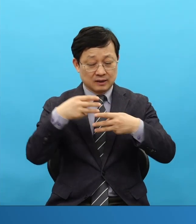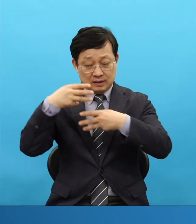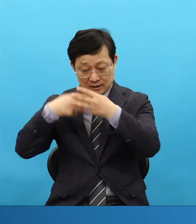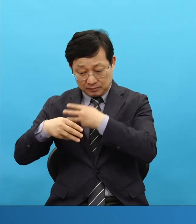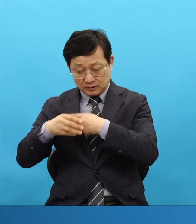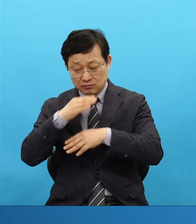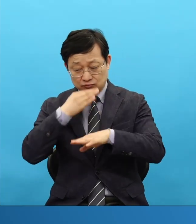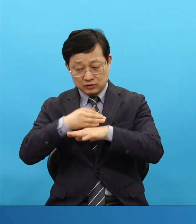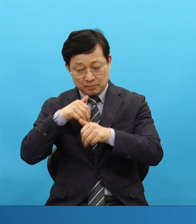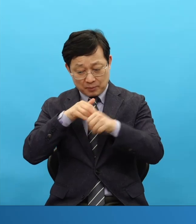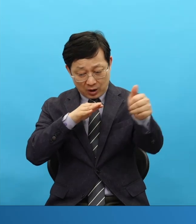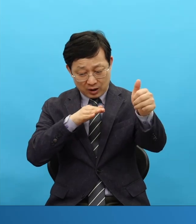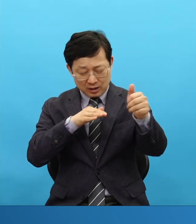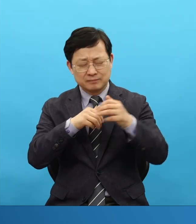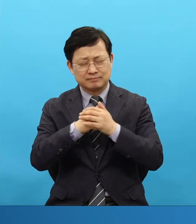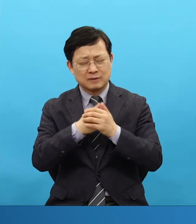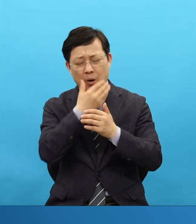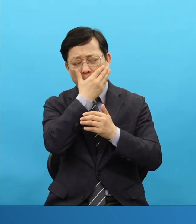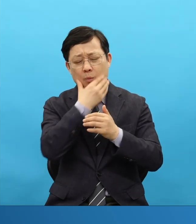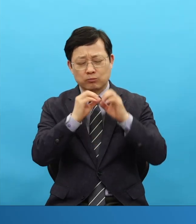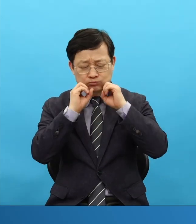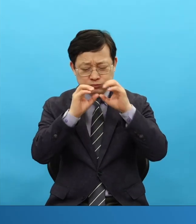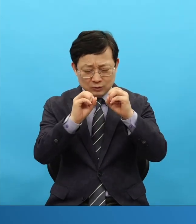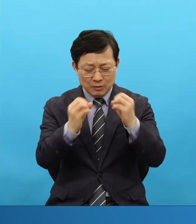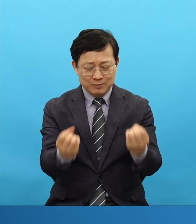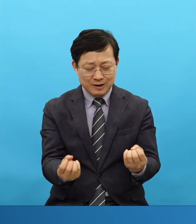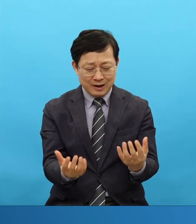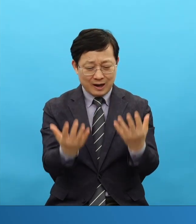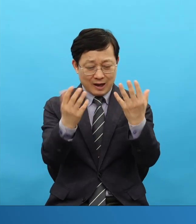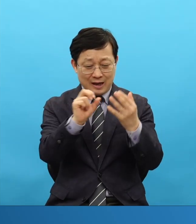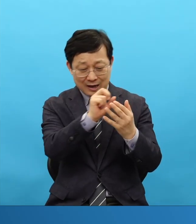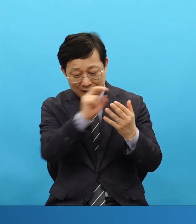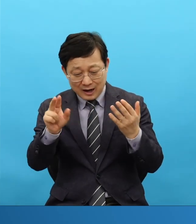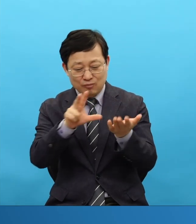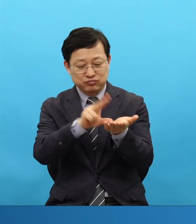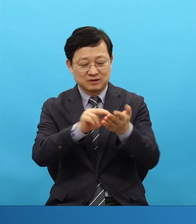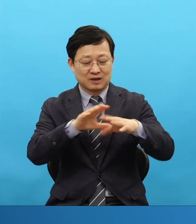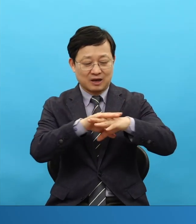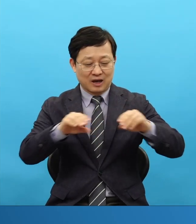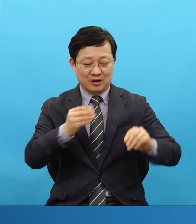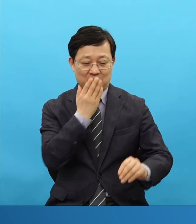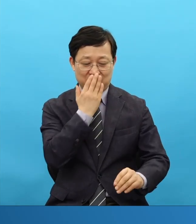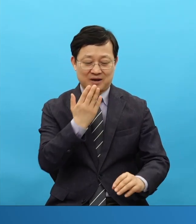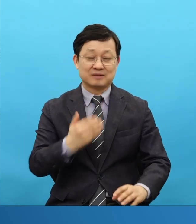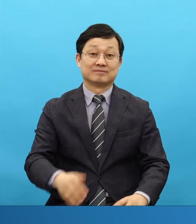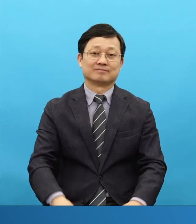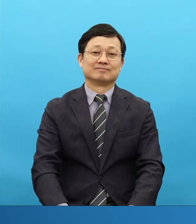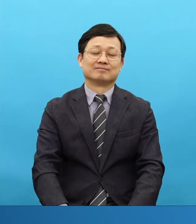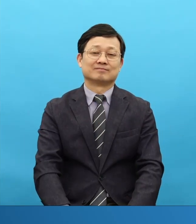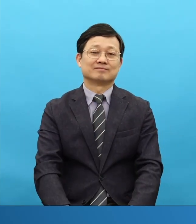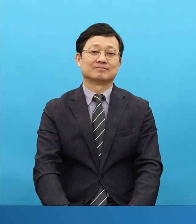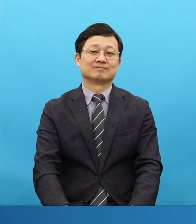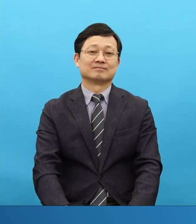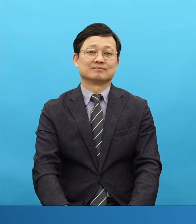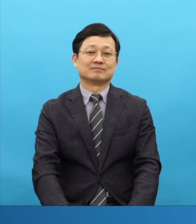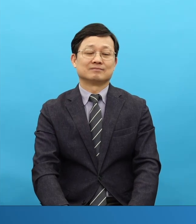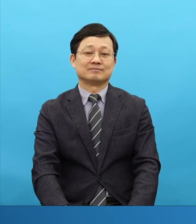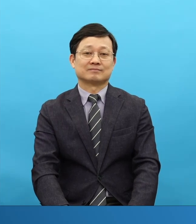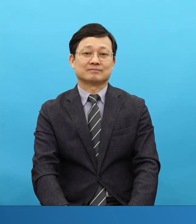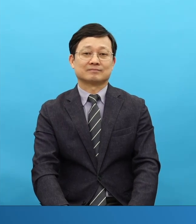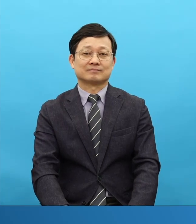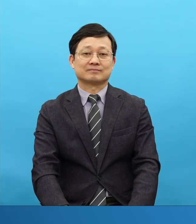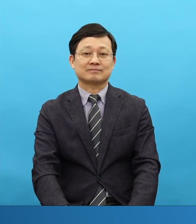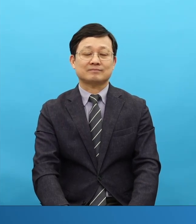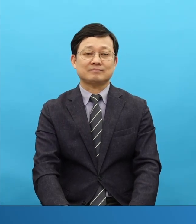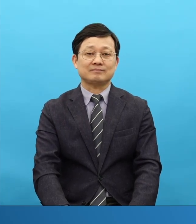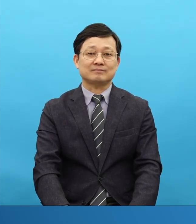북한으로 들어가거나 해서 복음운동이 일어나야만 해결돼요. Remnants must arise in North Korea, or remnants must enter North Korea for the gospel movement to arise,